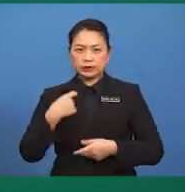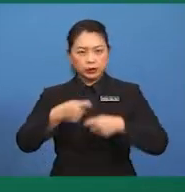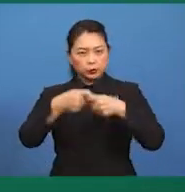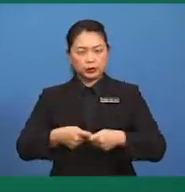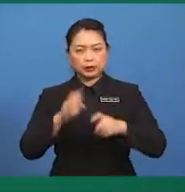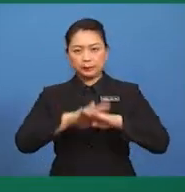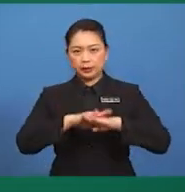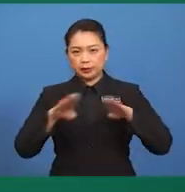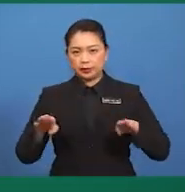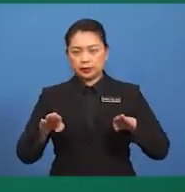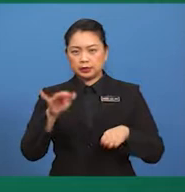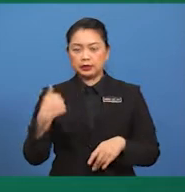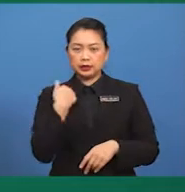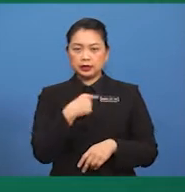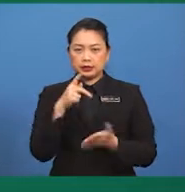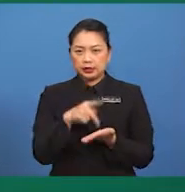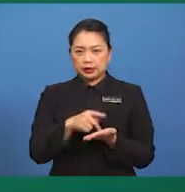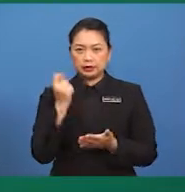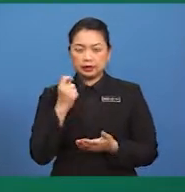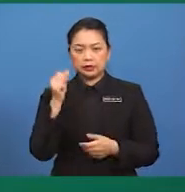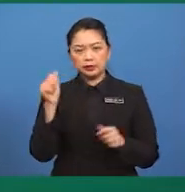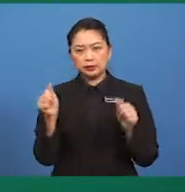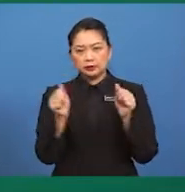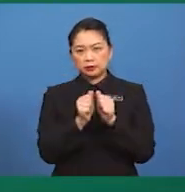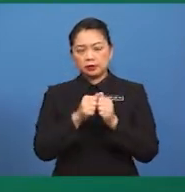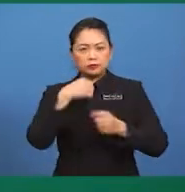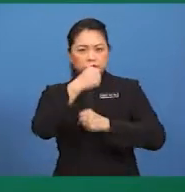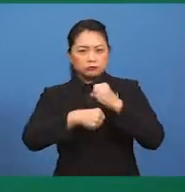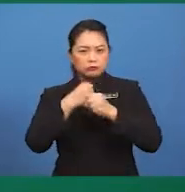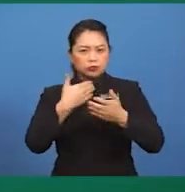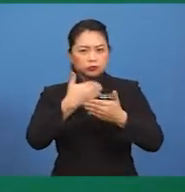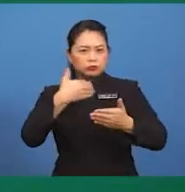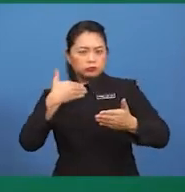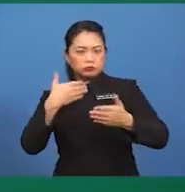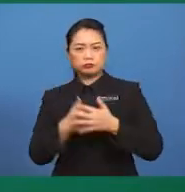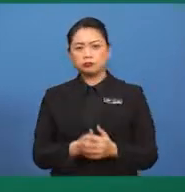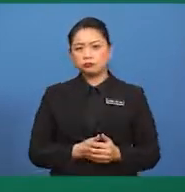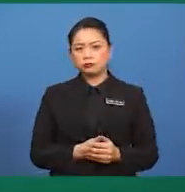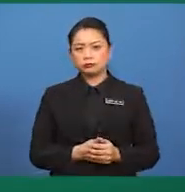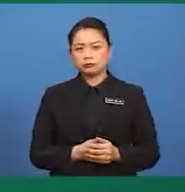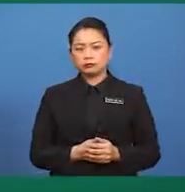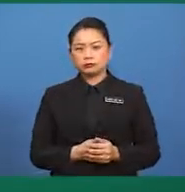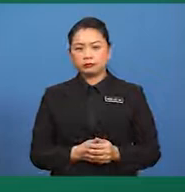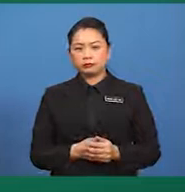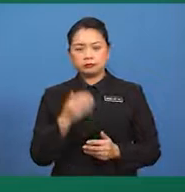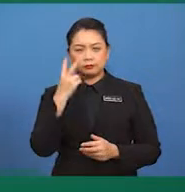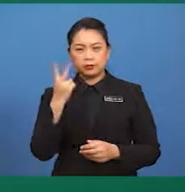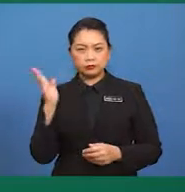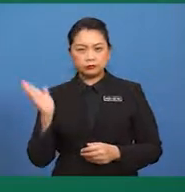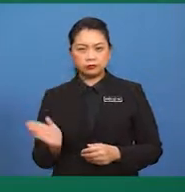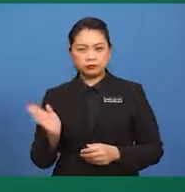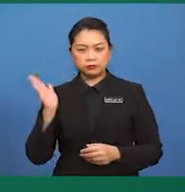beza antara yang kita kira tadi dengan peruntukan hutang ragu tahun sebelumnya. RM2,500 tolak kosong, kita